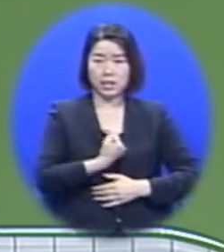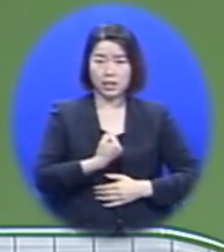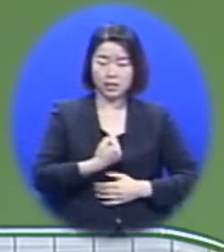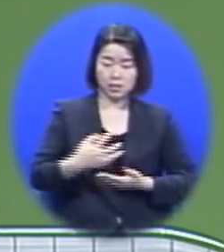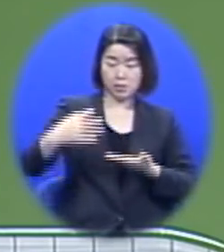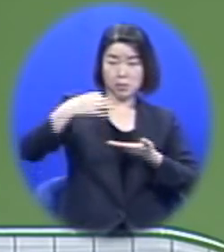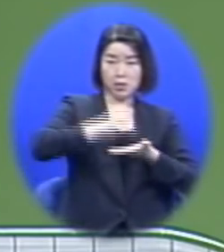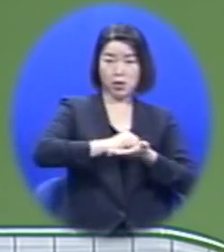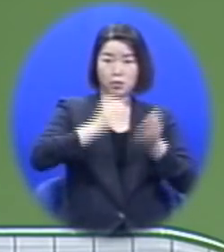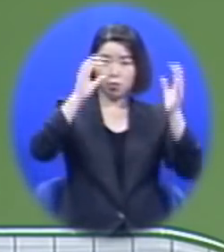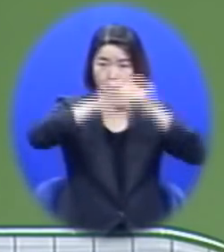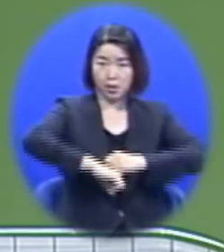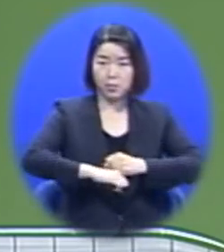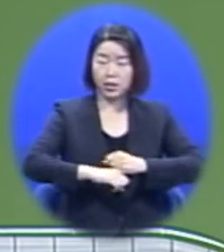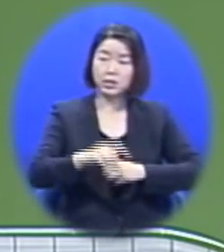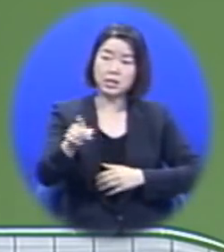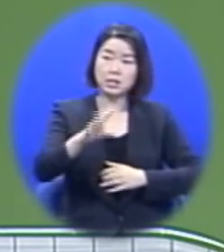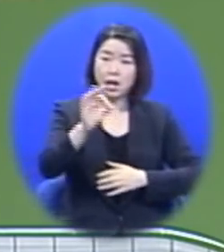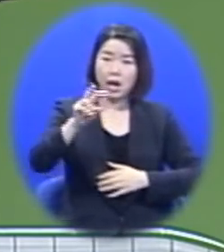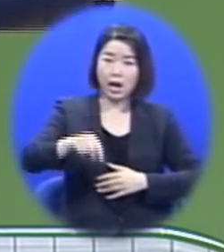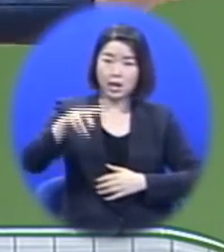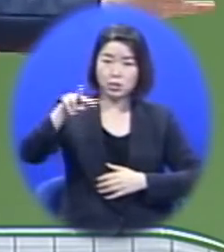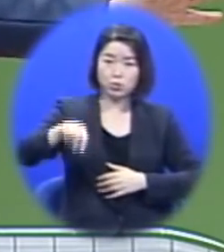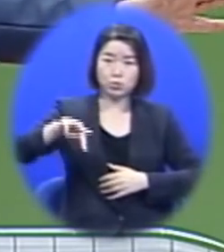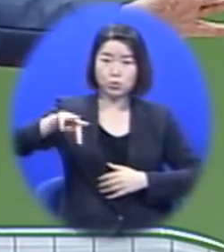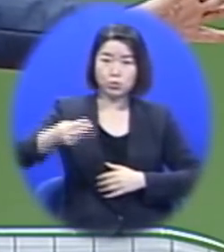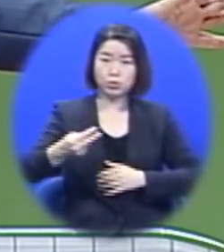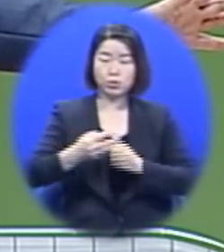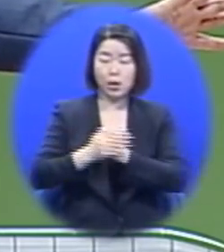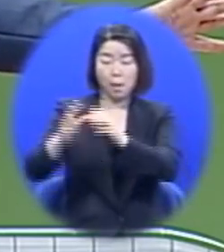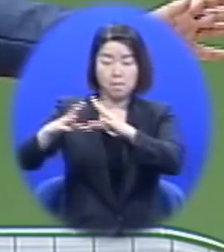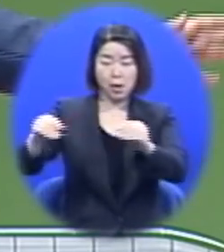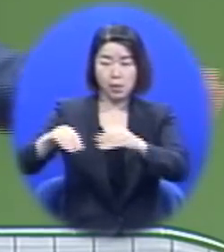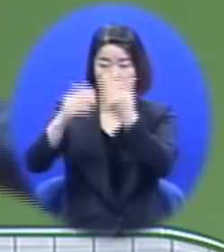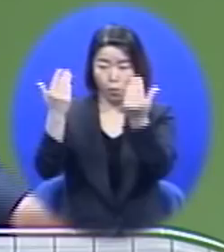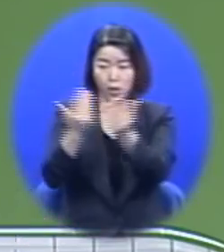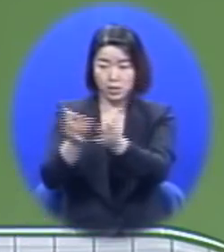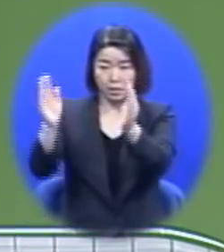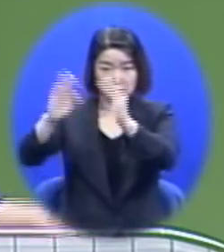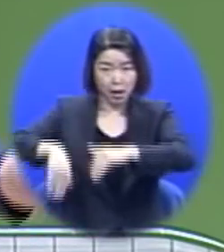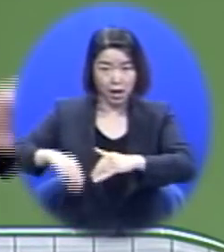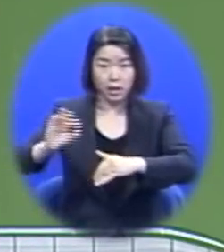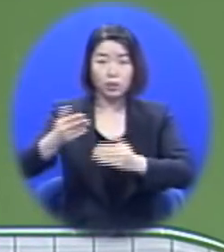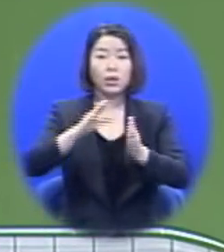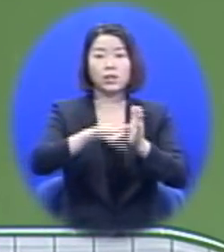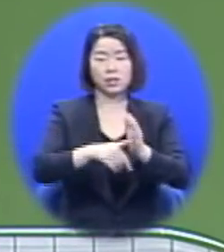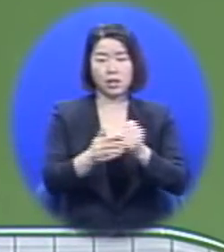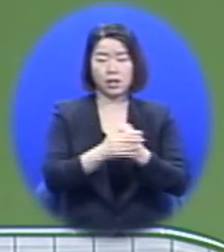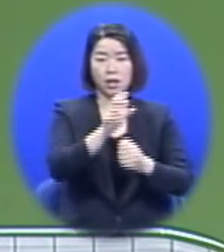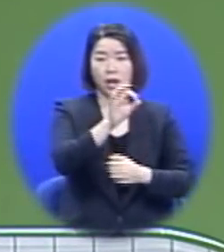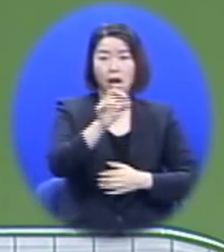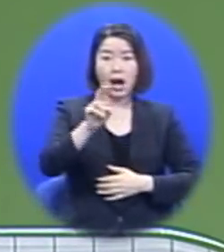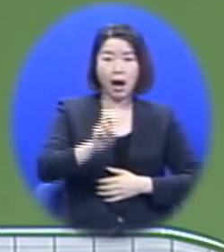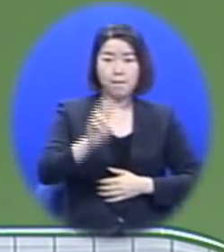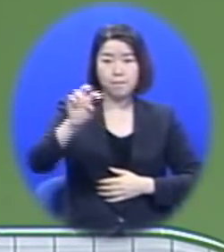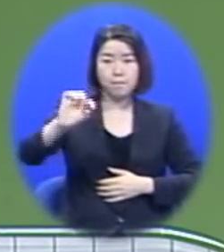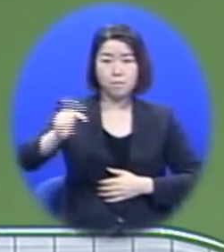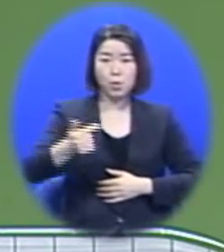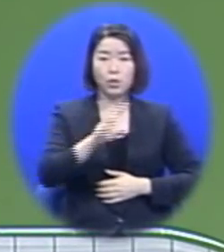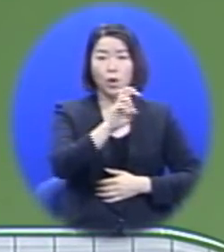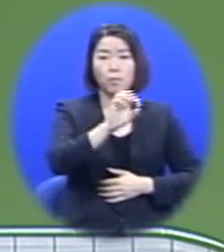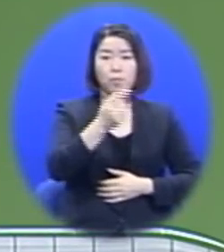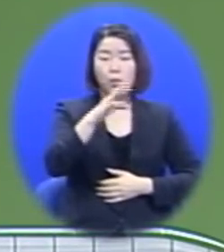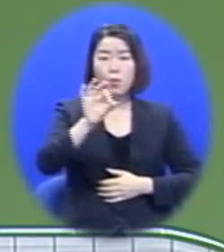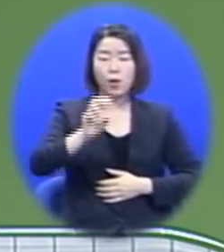멸망시켰던 아수르나 저 바벨론이 완전히 하나님 앞에 멸절될 때, 암몬, 모압, 에돔